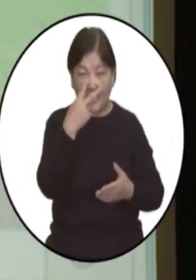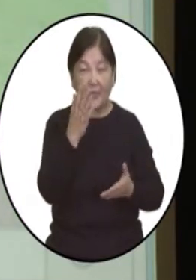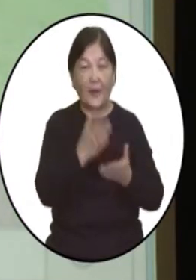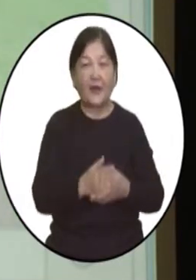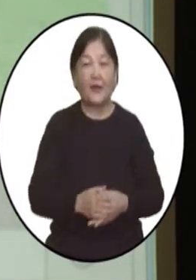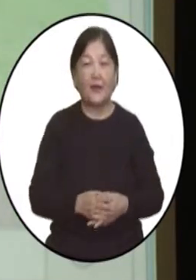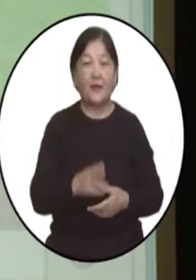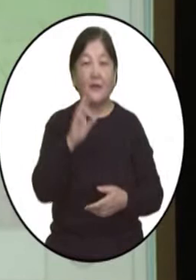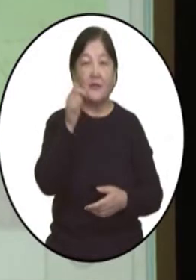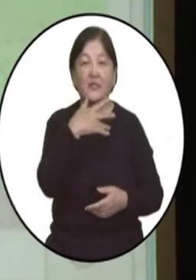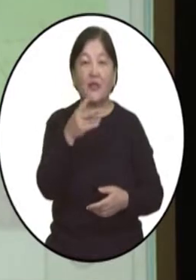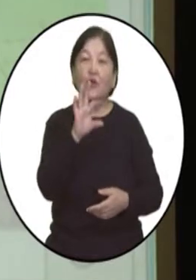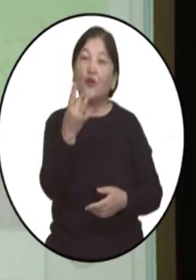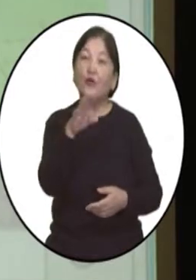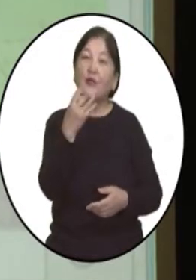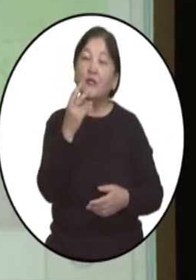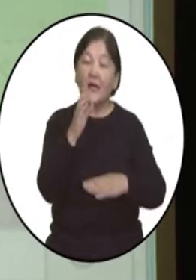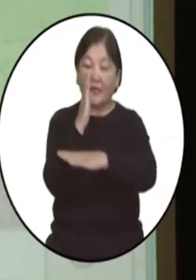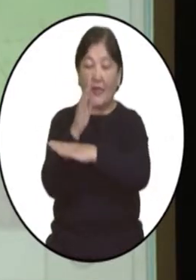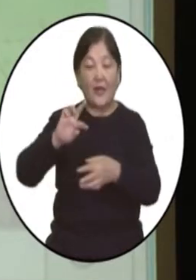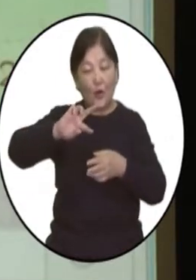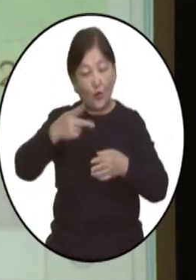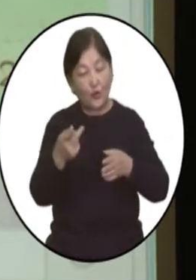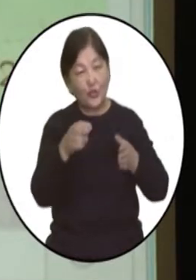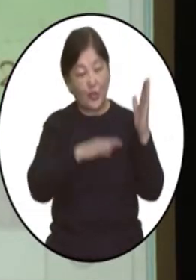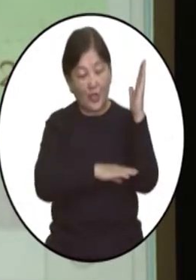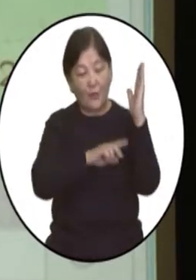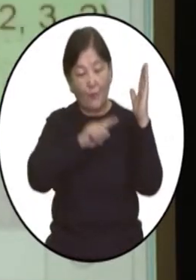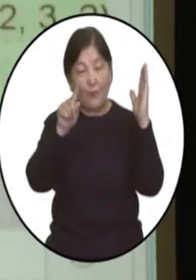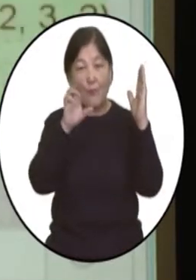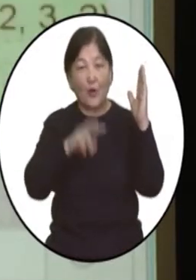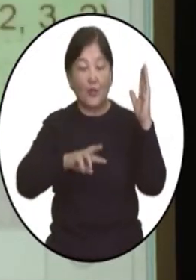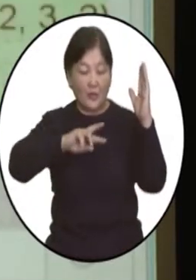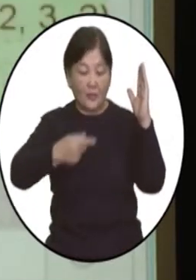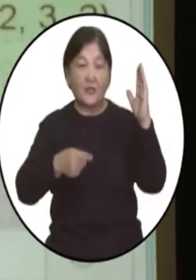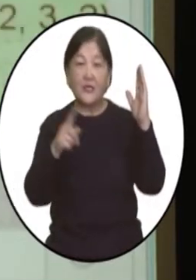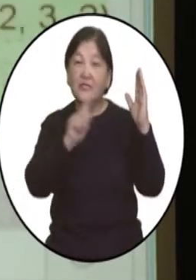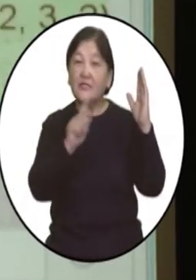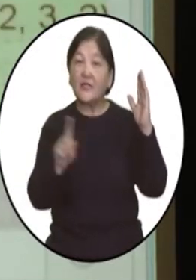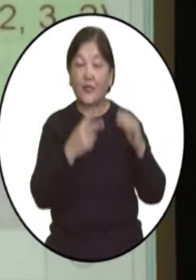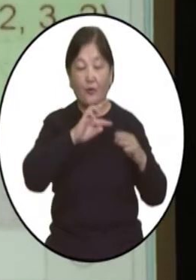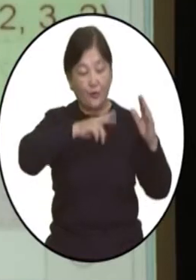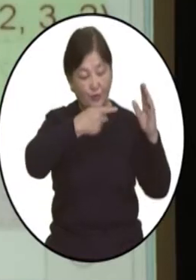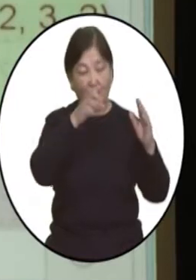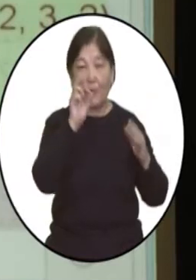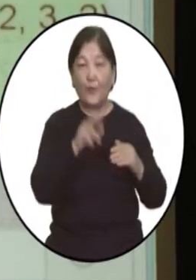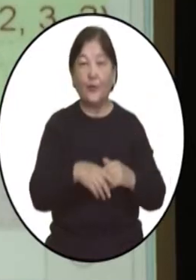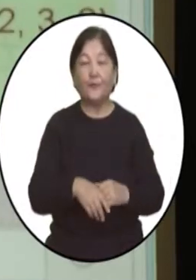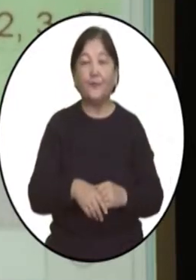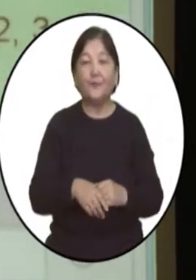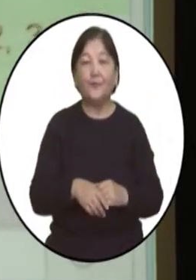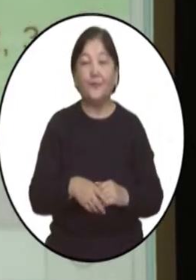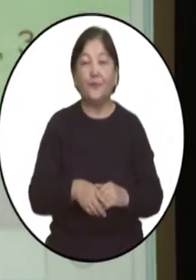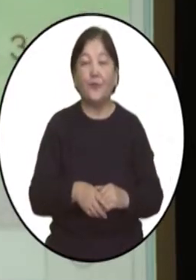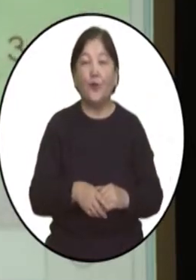координатыг баг зэрэг өөрчлөе. Z тэнхлэгийн дагуу цэгээ хөдөлгөе. За цэг